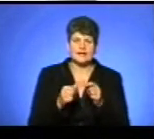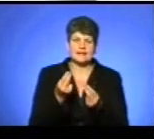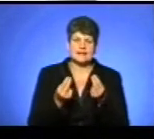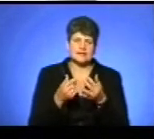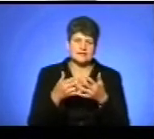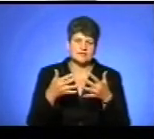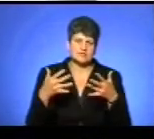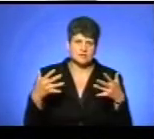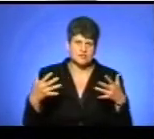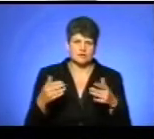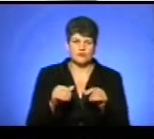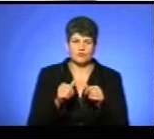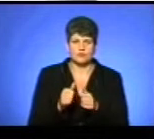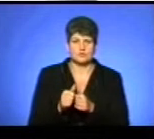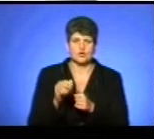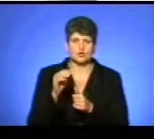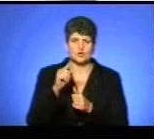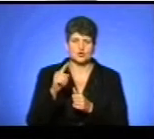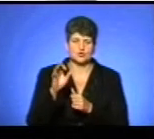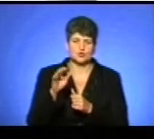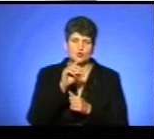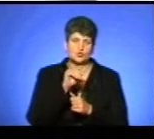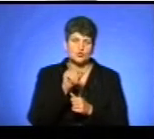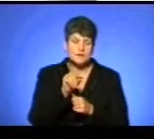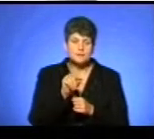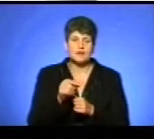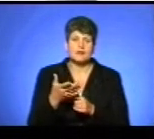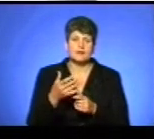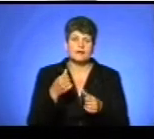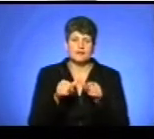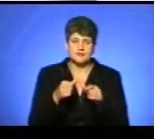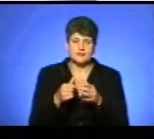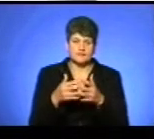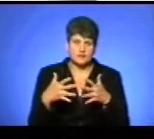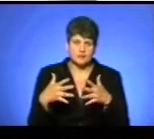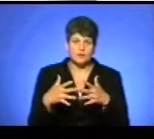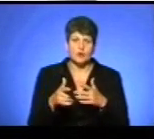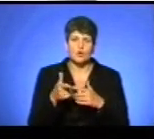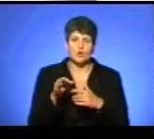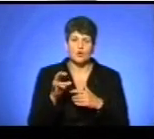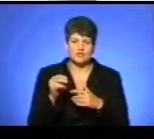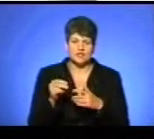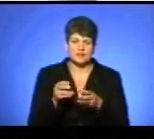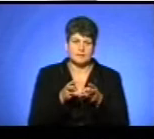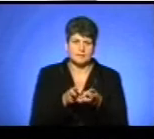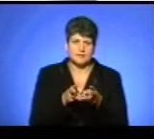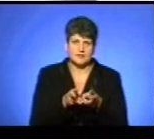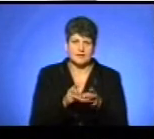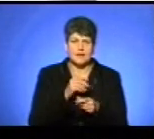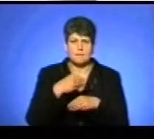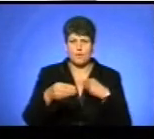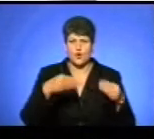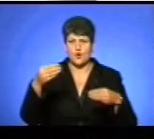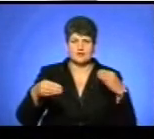формі трипільських зозулиць. Глиняні вироби, які зліпили під час майстер-класів, гончарі випалили у печі і